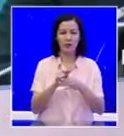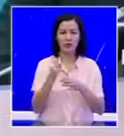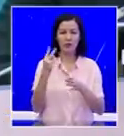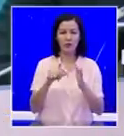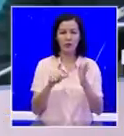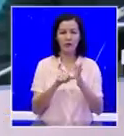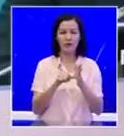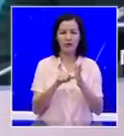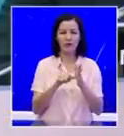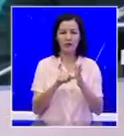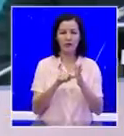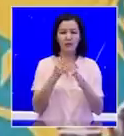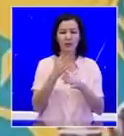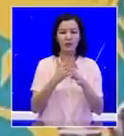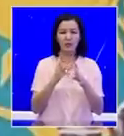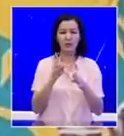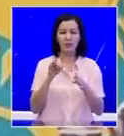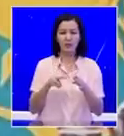26 жарым